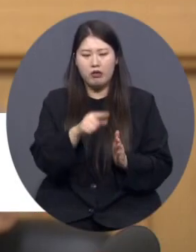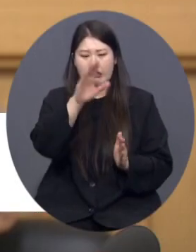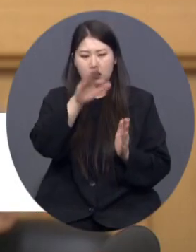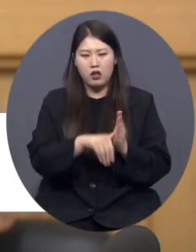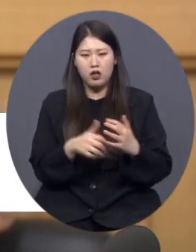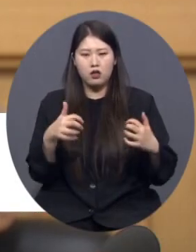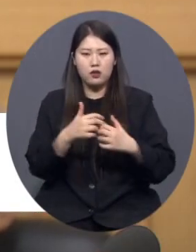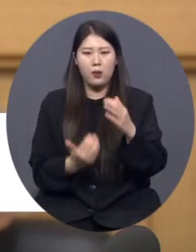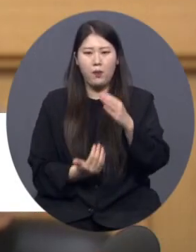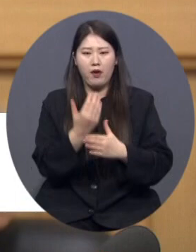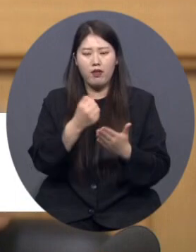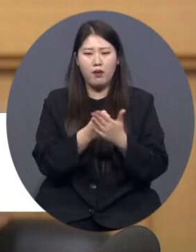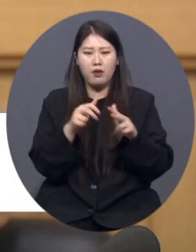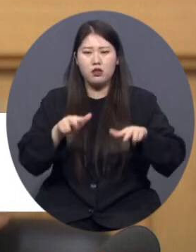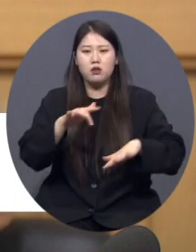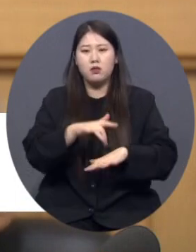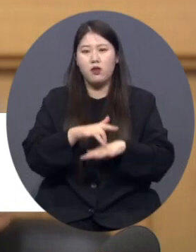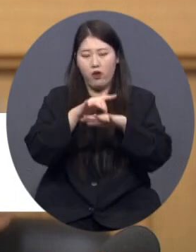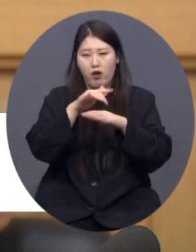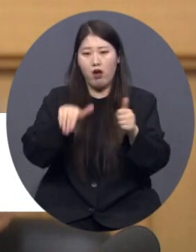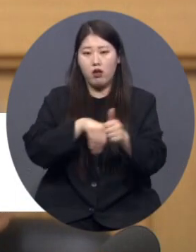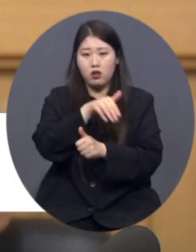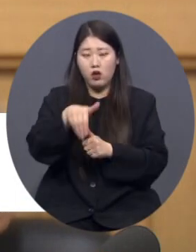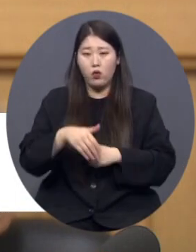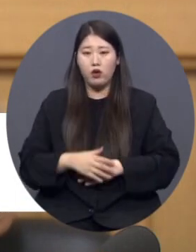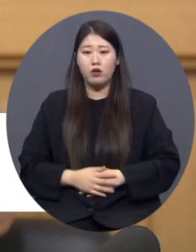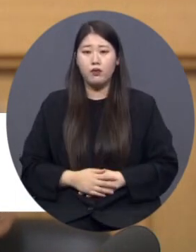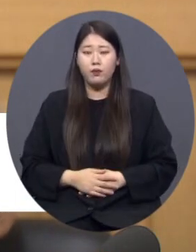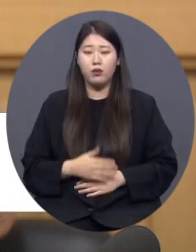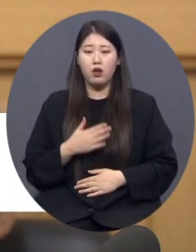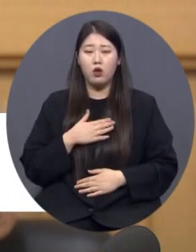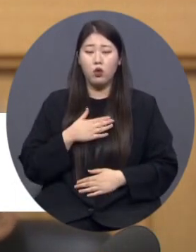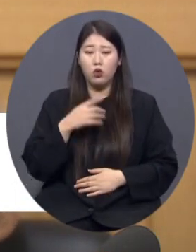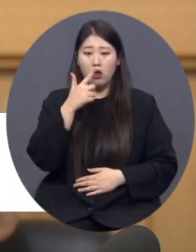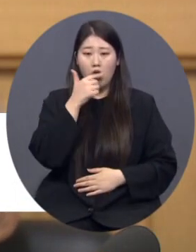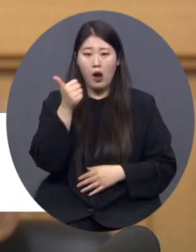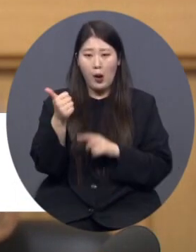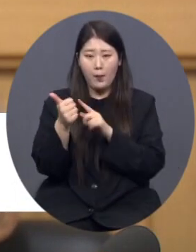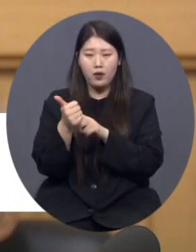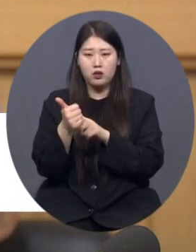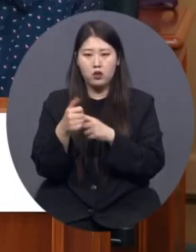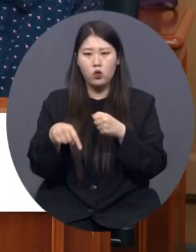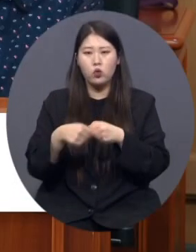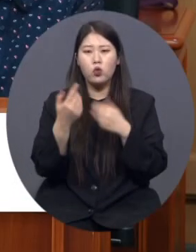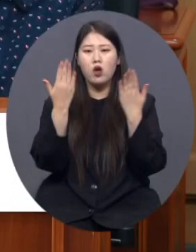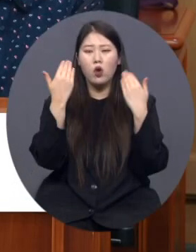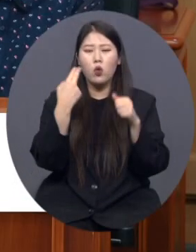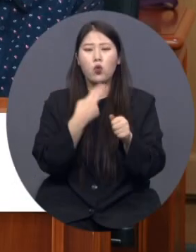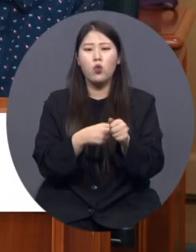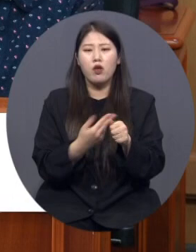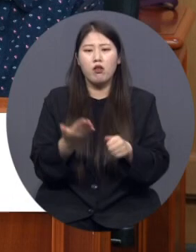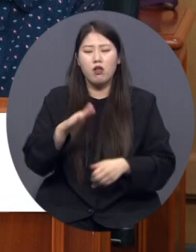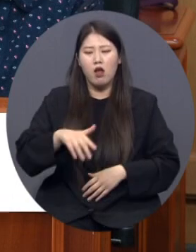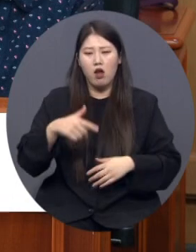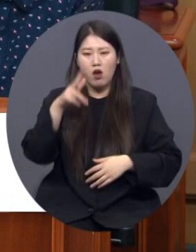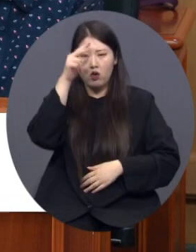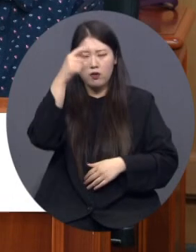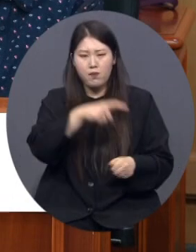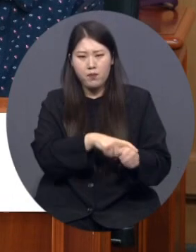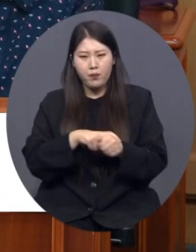있고요. 그래서 아버님은 그 초등학교 교사였는데 경찰에 매일 끌려갔습니다. 그리고